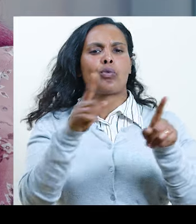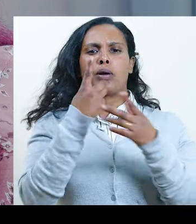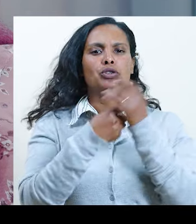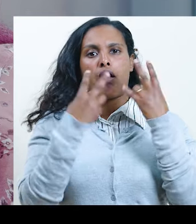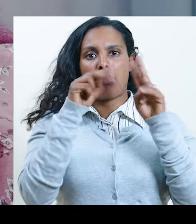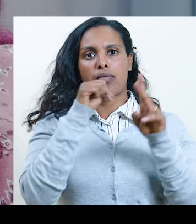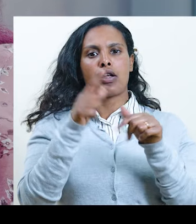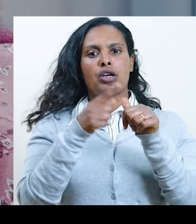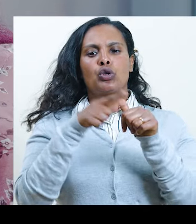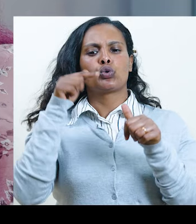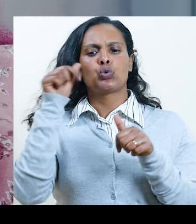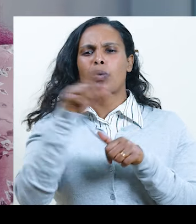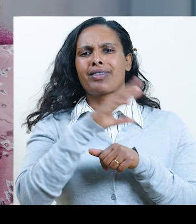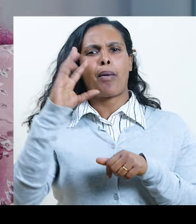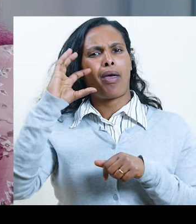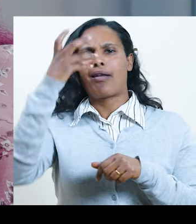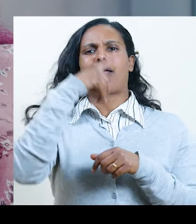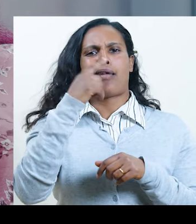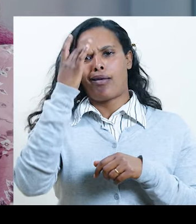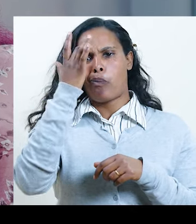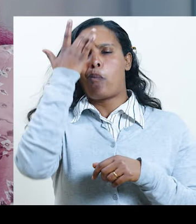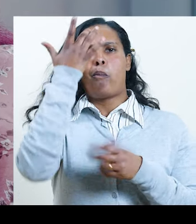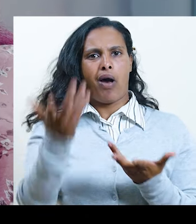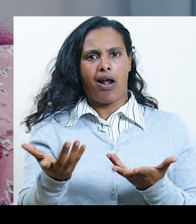ነው አንደኛ። እሱ በጣም ያማል።